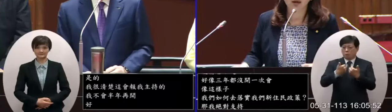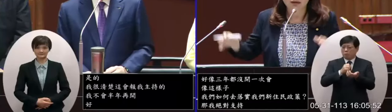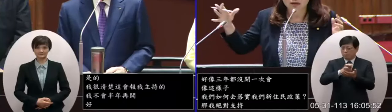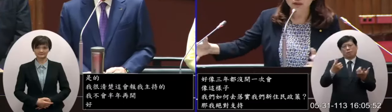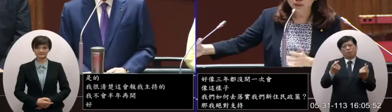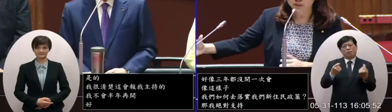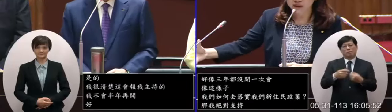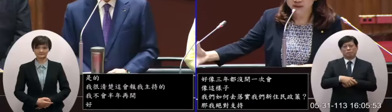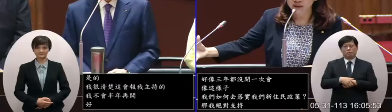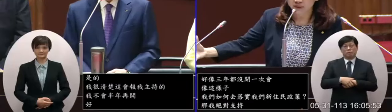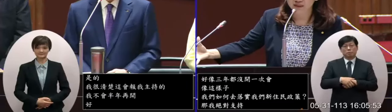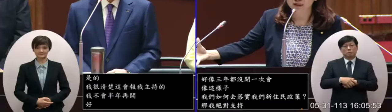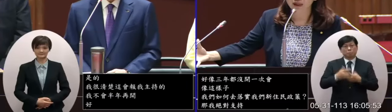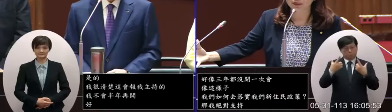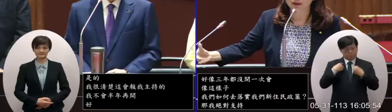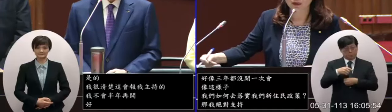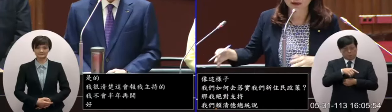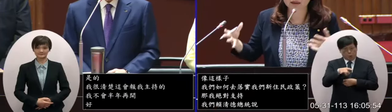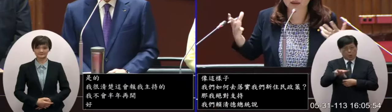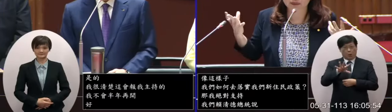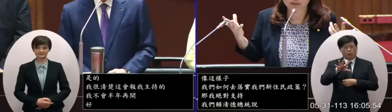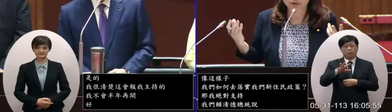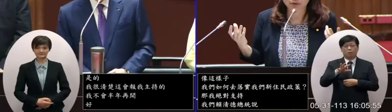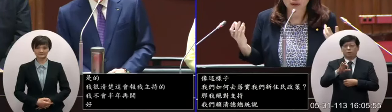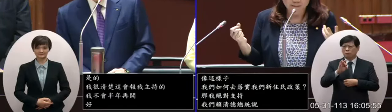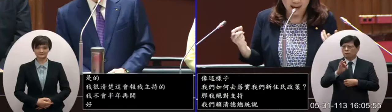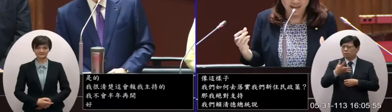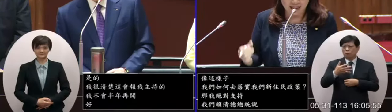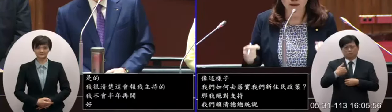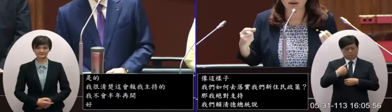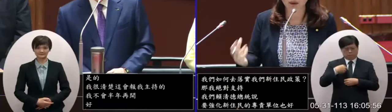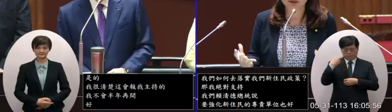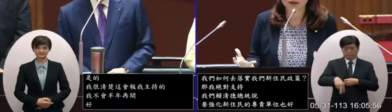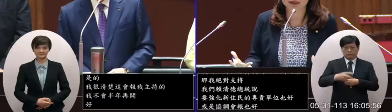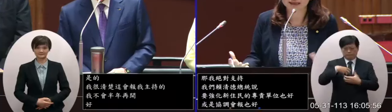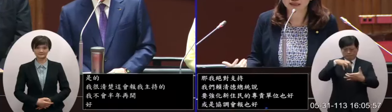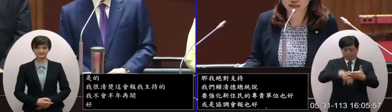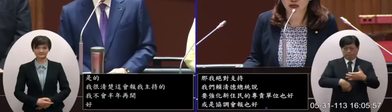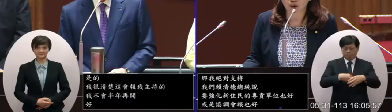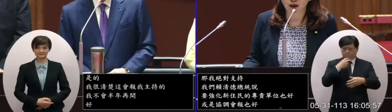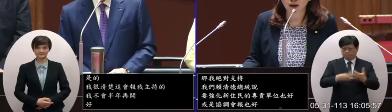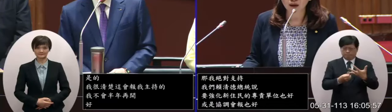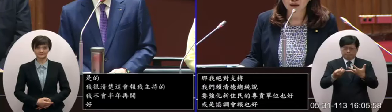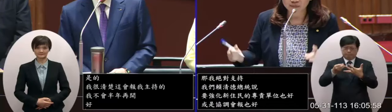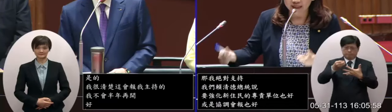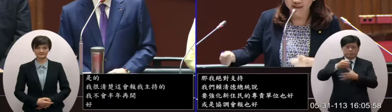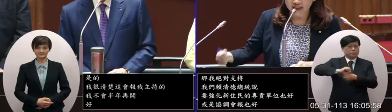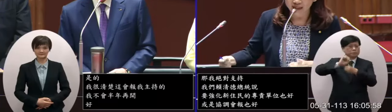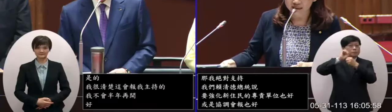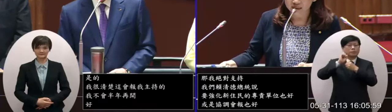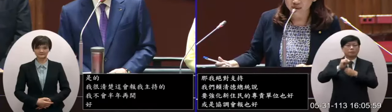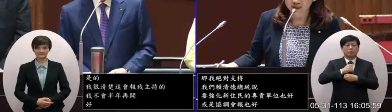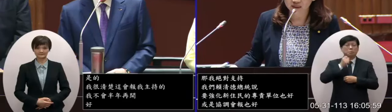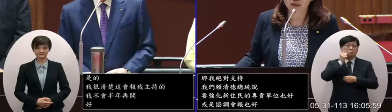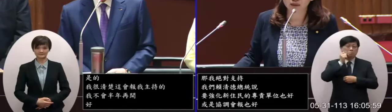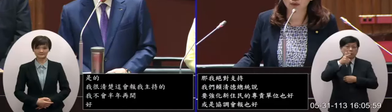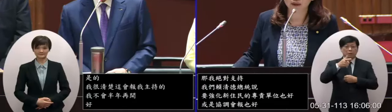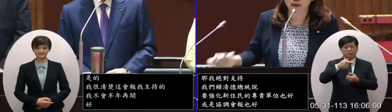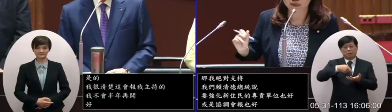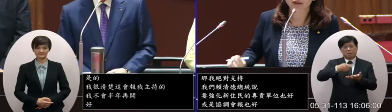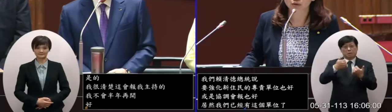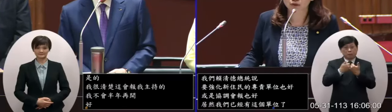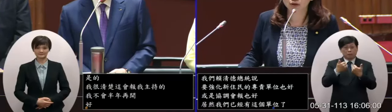也好。既然我们已经有这些单位了，为什么不去把它的功能更加的强化？半年开一次会的